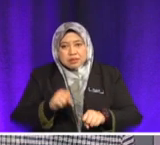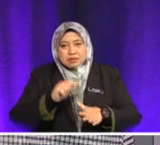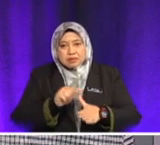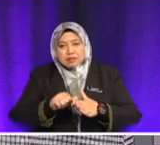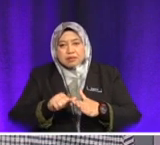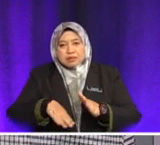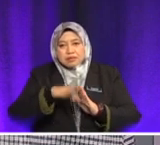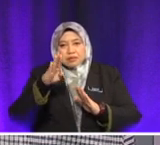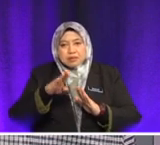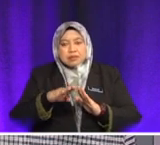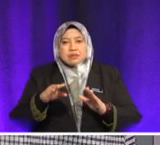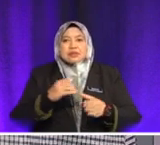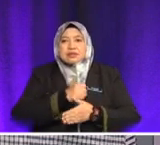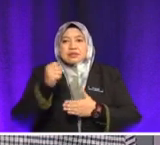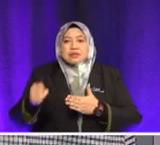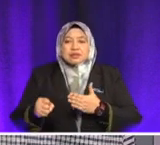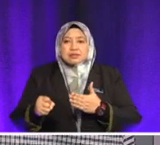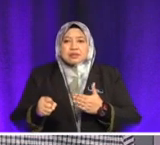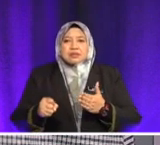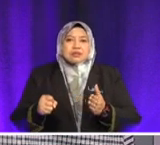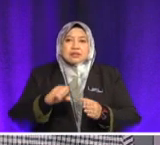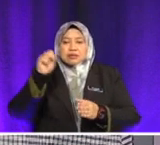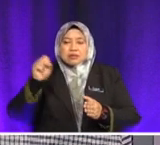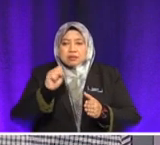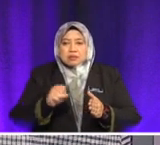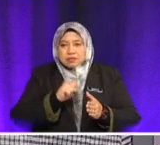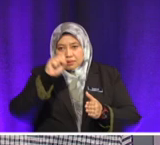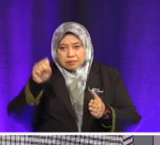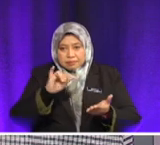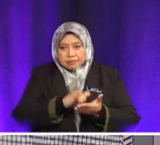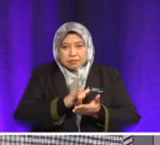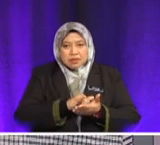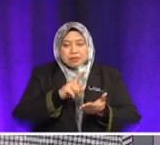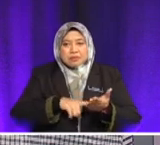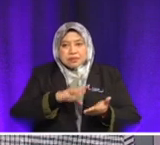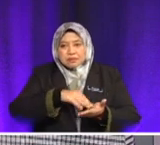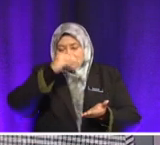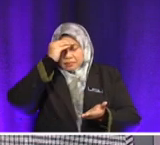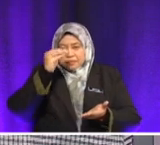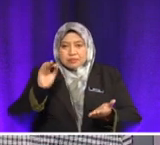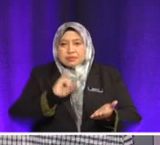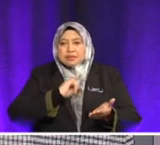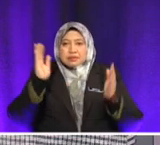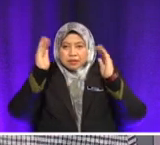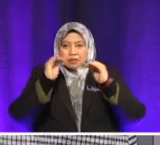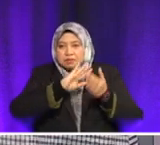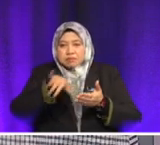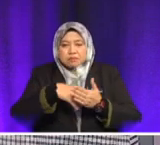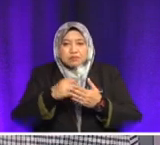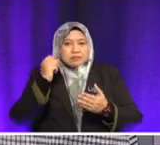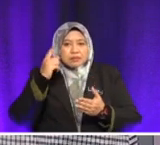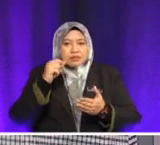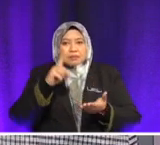soal-soal itu yang melibatkan apa yang kita pelajari hari ini jadi cik gua harap semua memahami apa itu lokes di mana